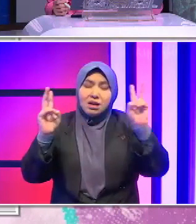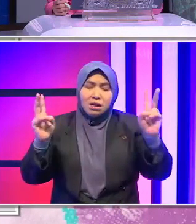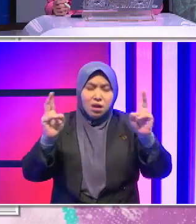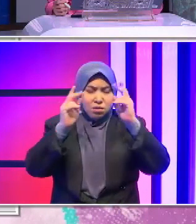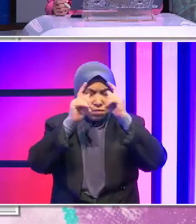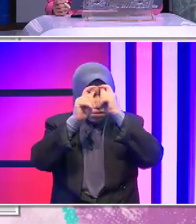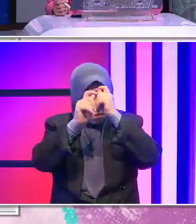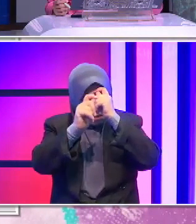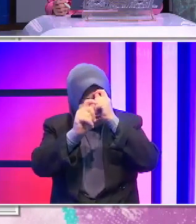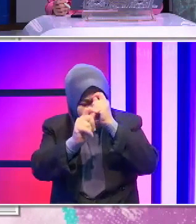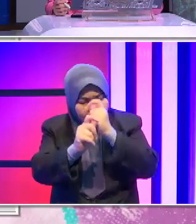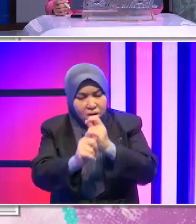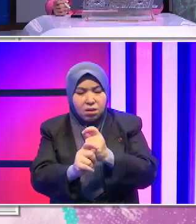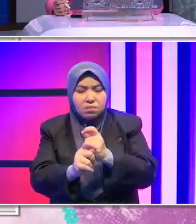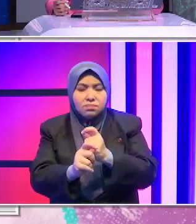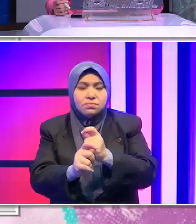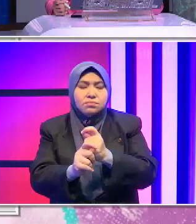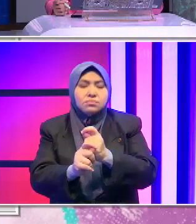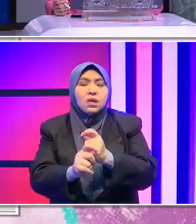ورهبا